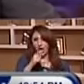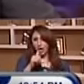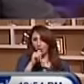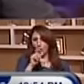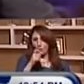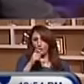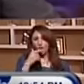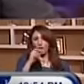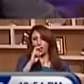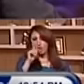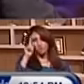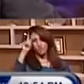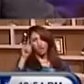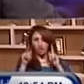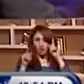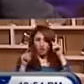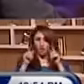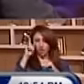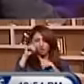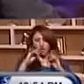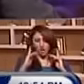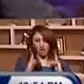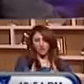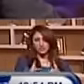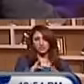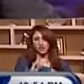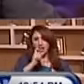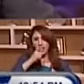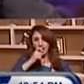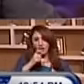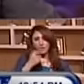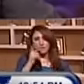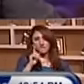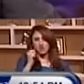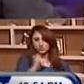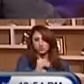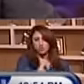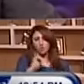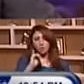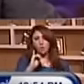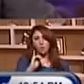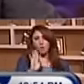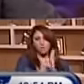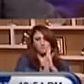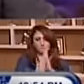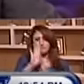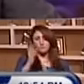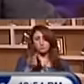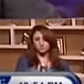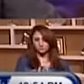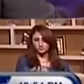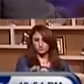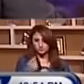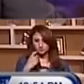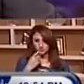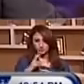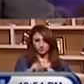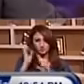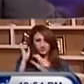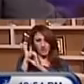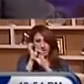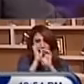واحد يطلع له فتوى ويطلع له اشاعه، مش كده احنا مش هنقوم. اما موضوع الاعلام،